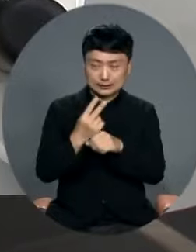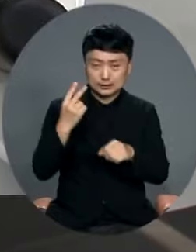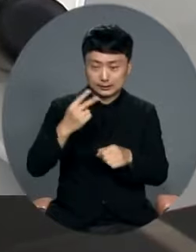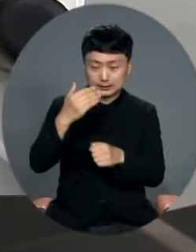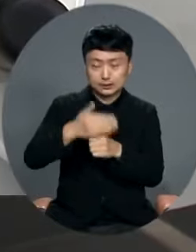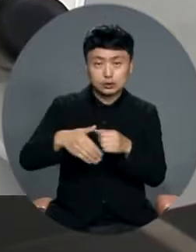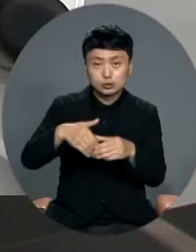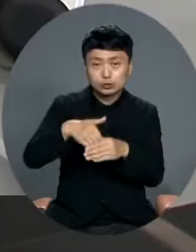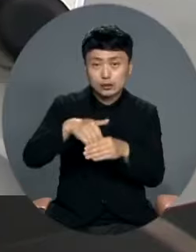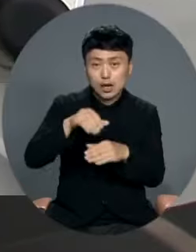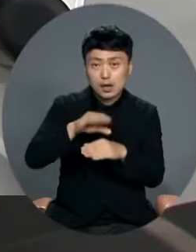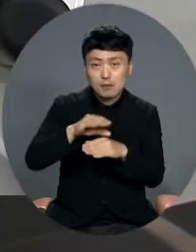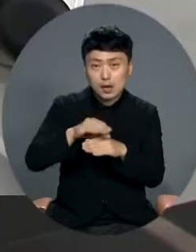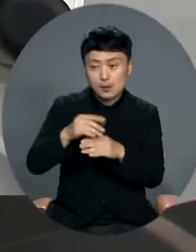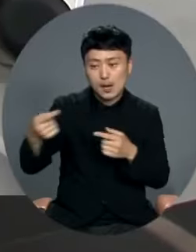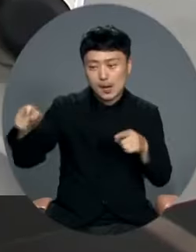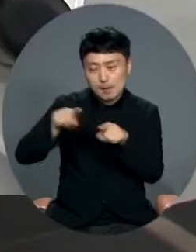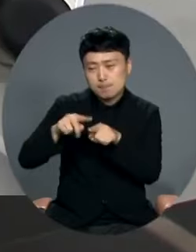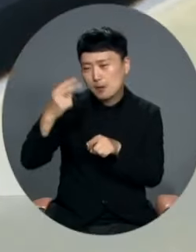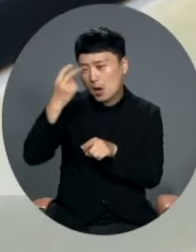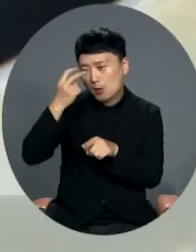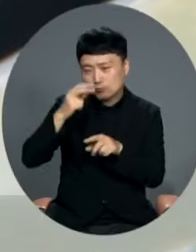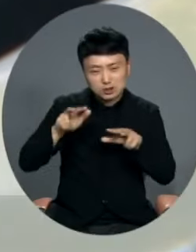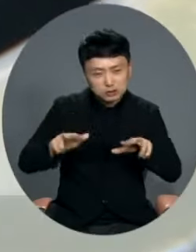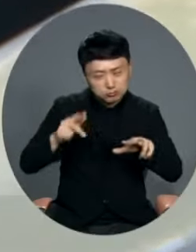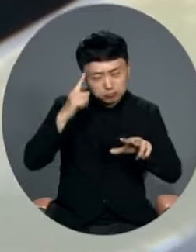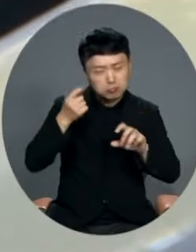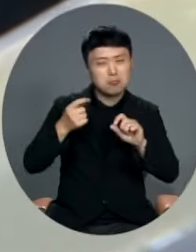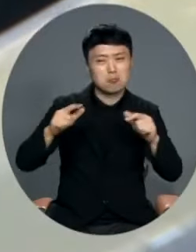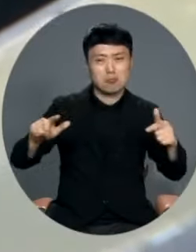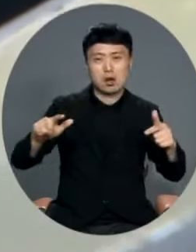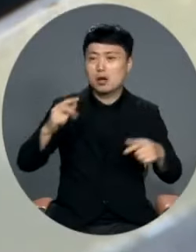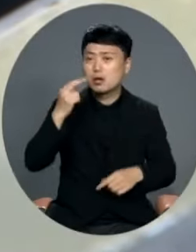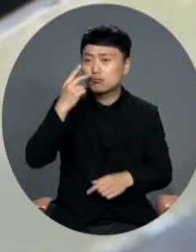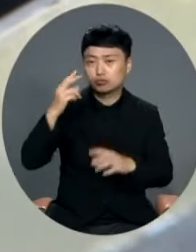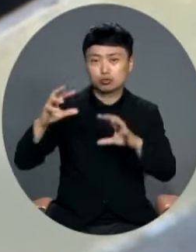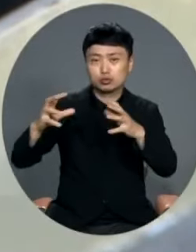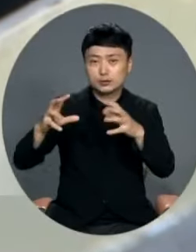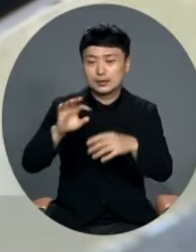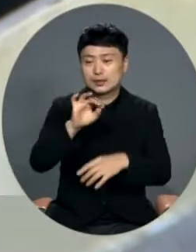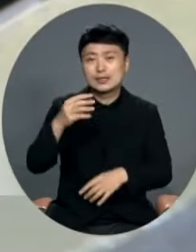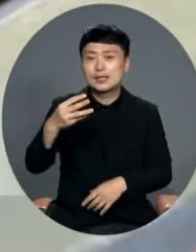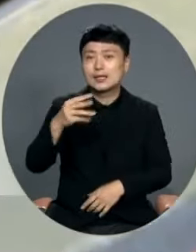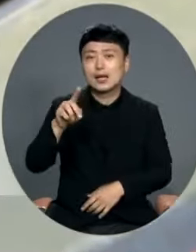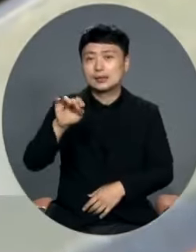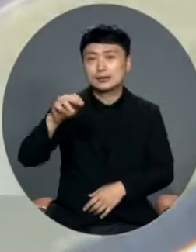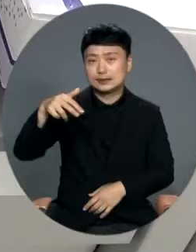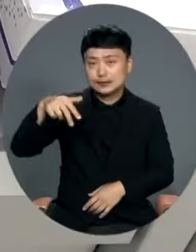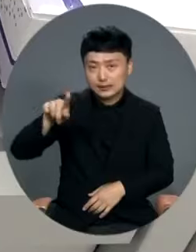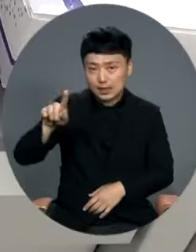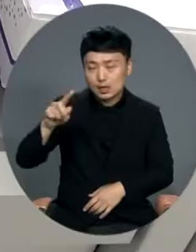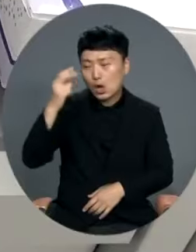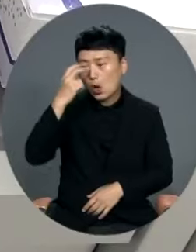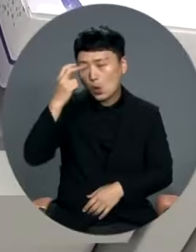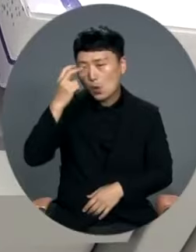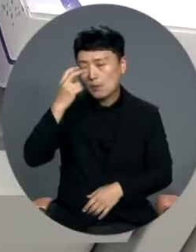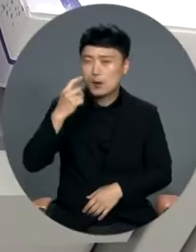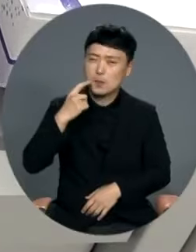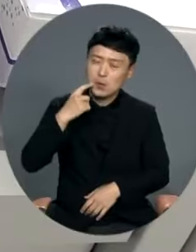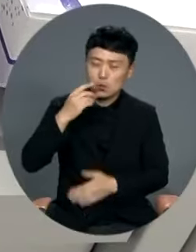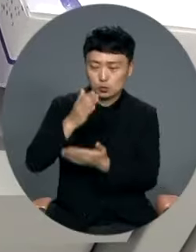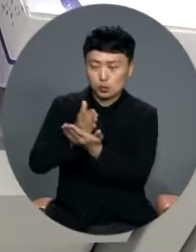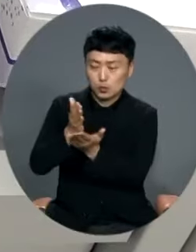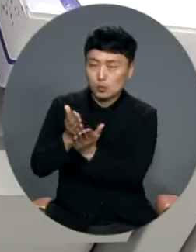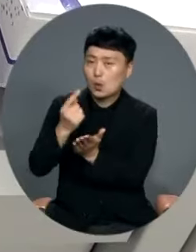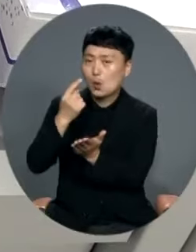대구문화방송과의 공동검사 때와는 완전히 달라진 모습입니다. 미국의 경우 일라이자 검사로 먼저 마이크로시스틴 독성 여부를